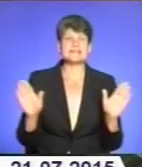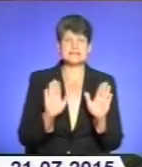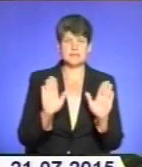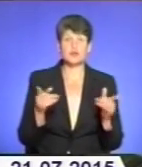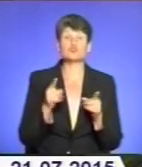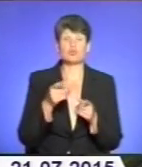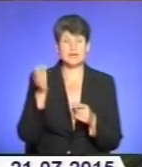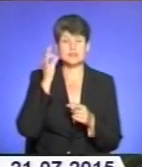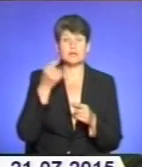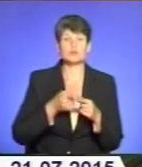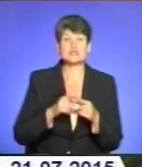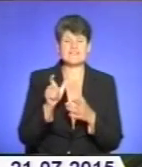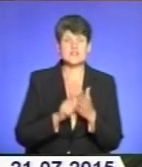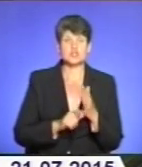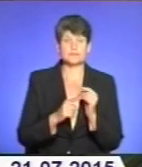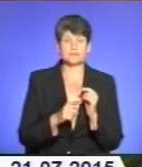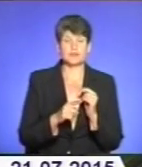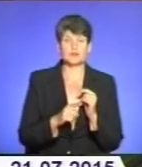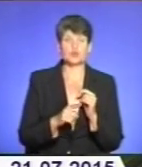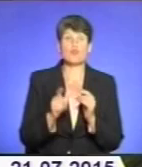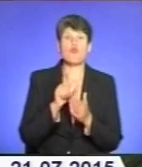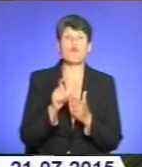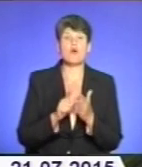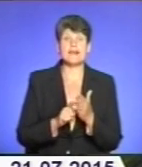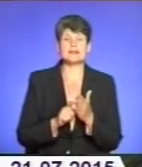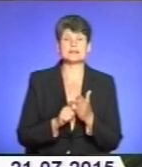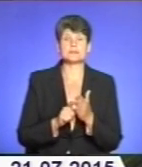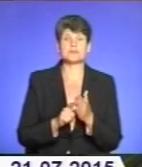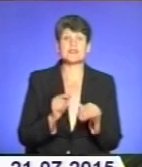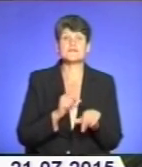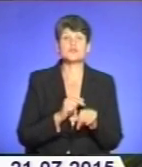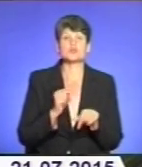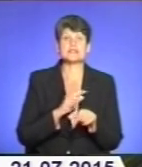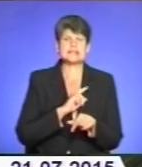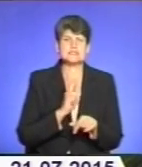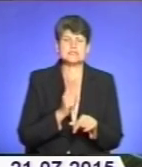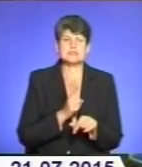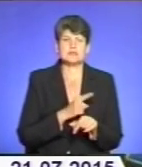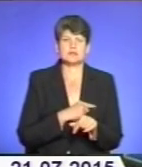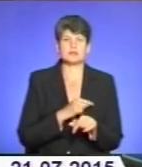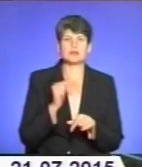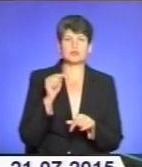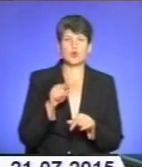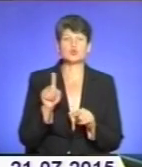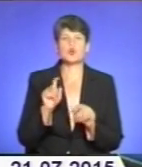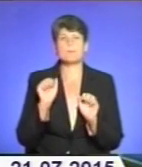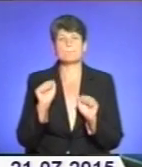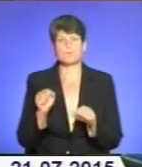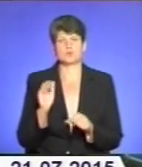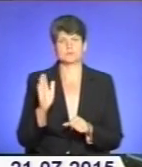згадала саме про цей вірш? Тому що у поета загострене передчуття того, що буде і може